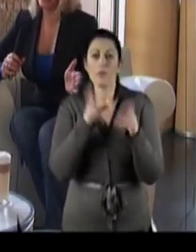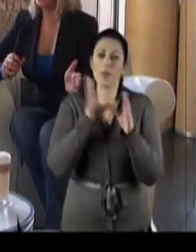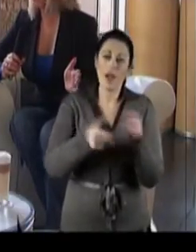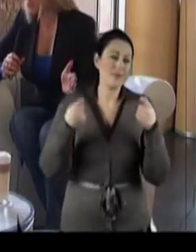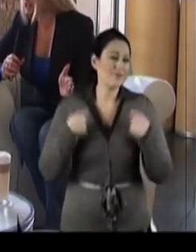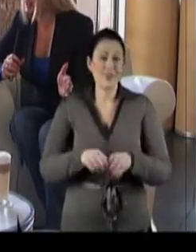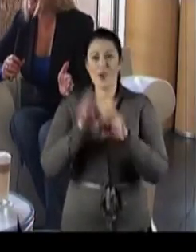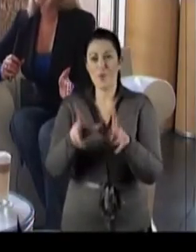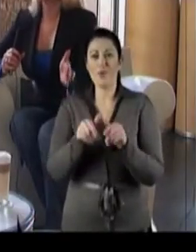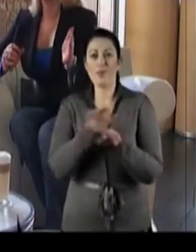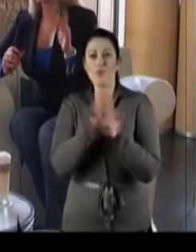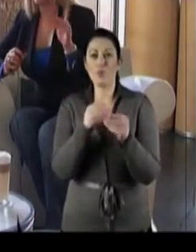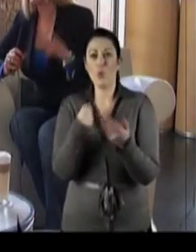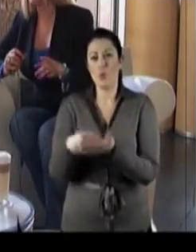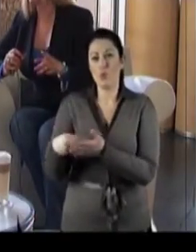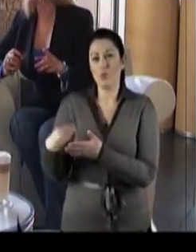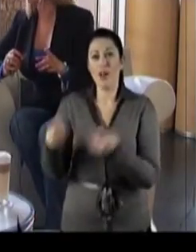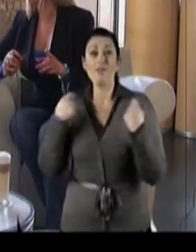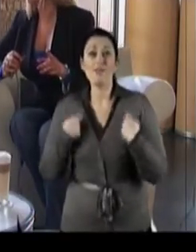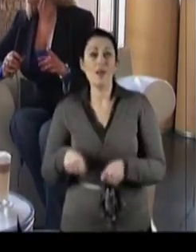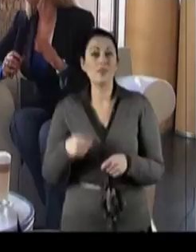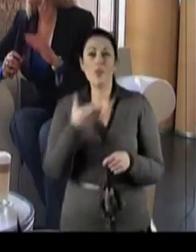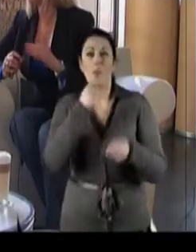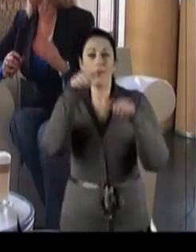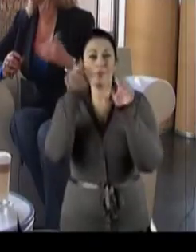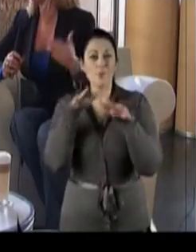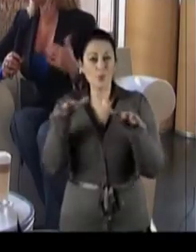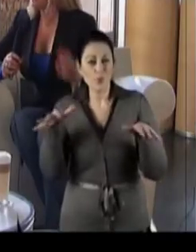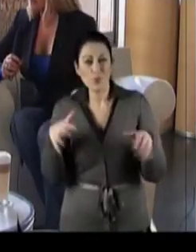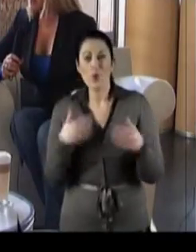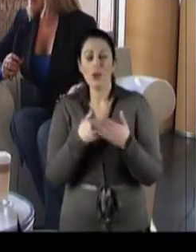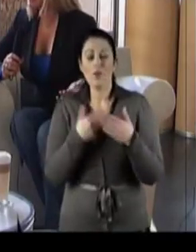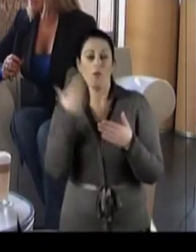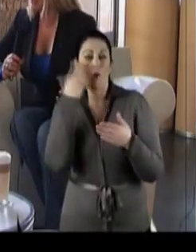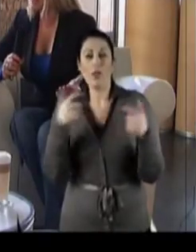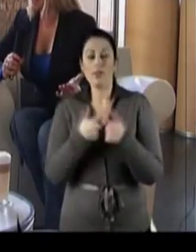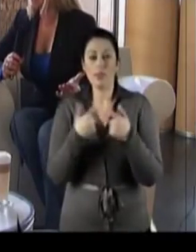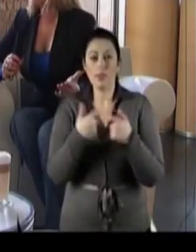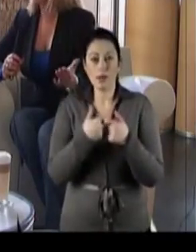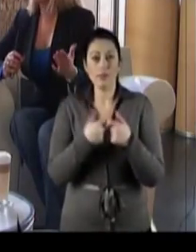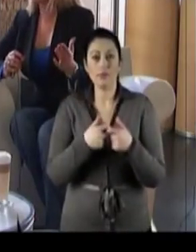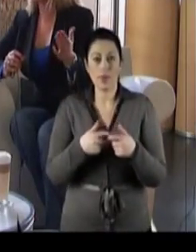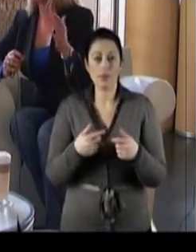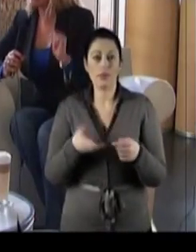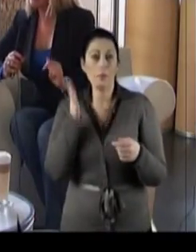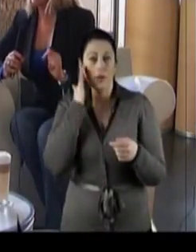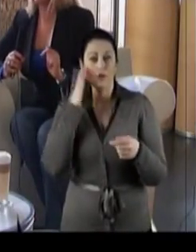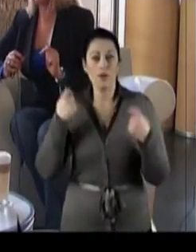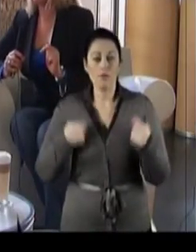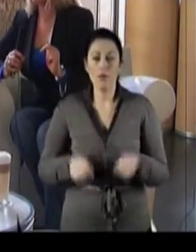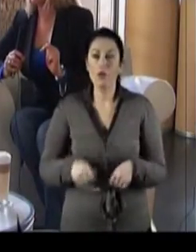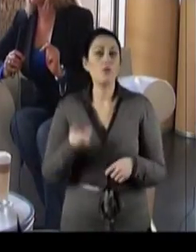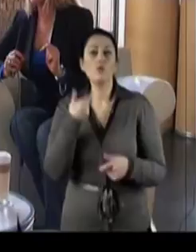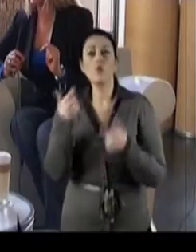jak i mieszkańców wsi, a tam szczególnie chyba sporo osób kupuje przez internet. Czy na coś